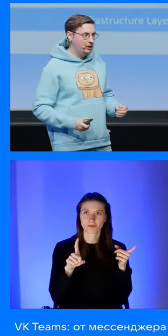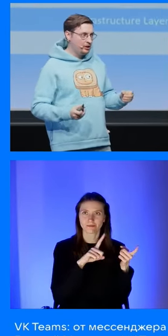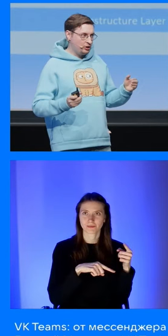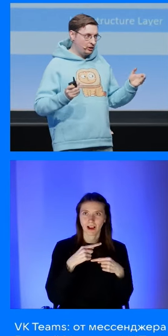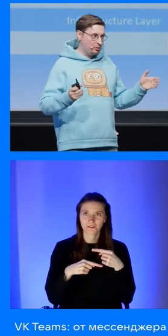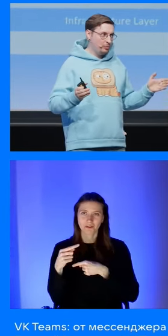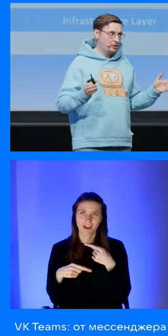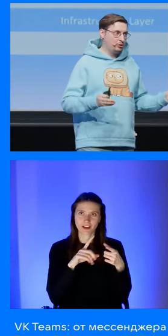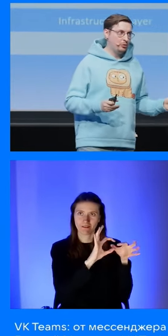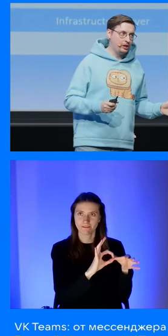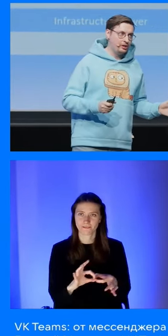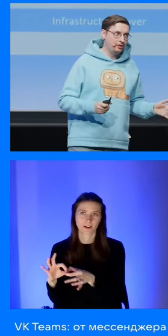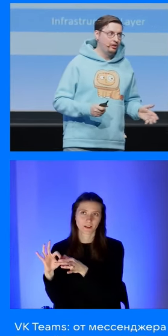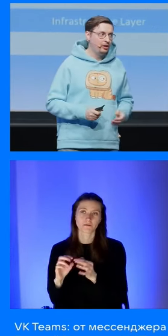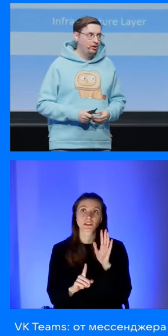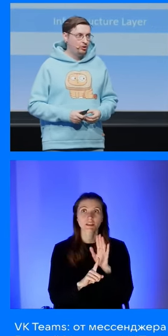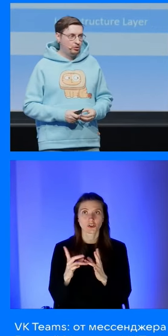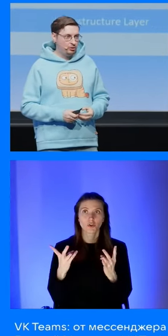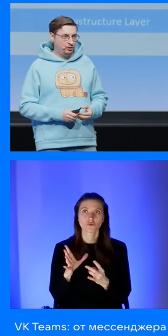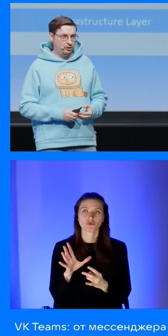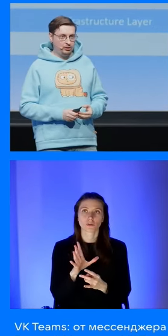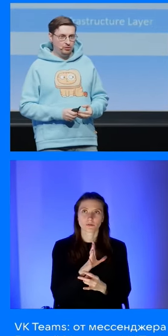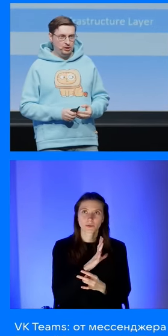внутри. Сначала нужно было перестроить коммуникации.